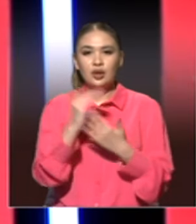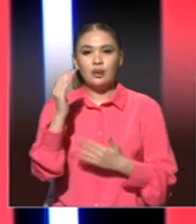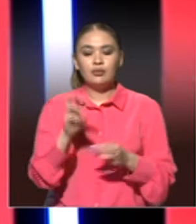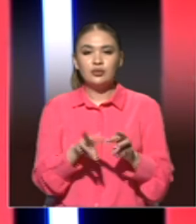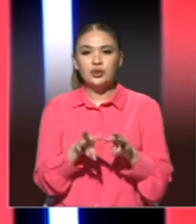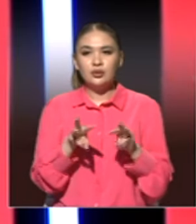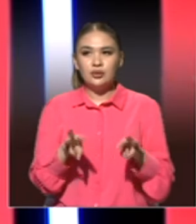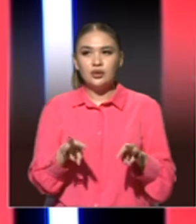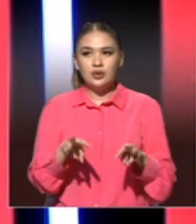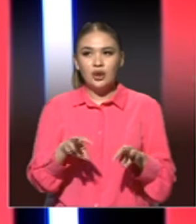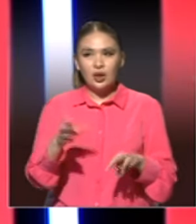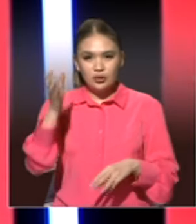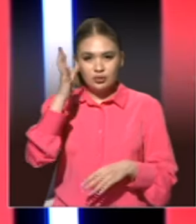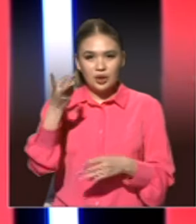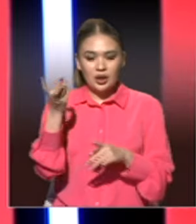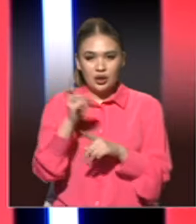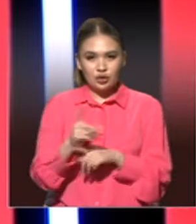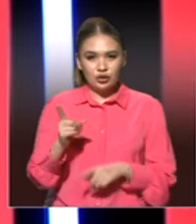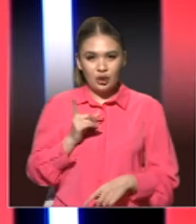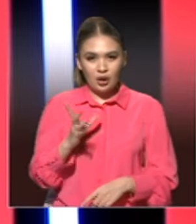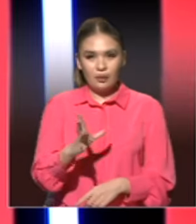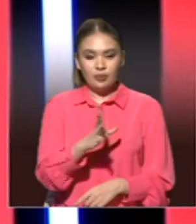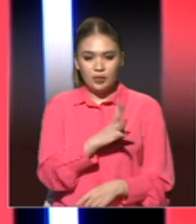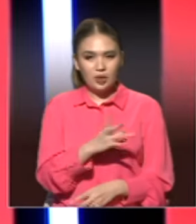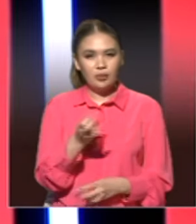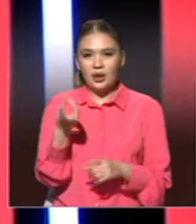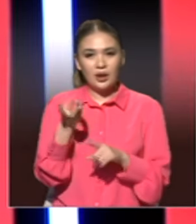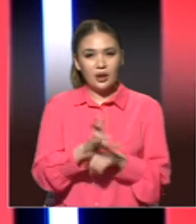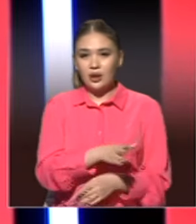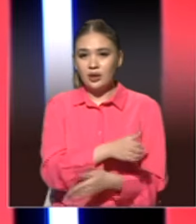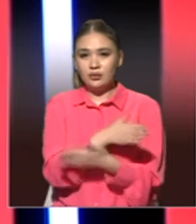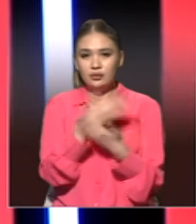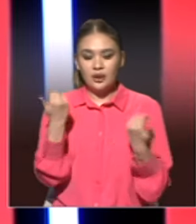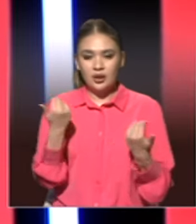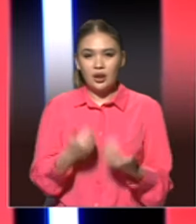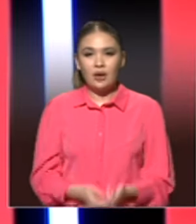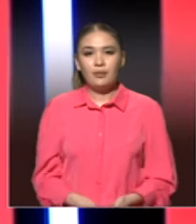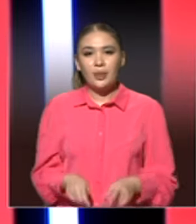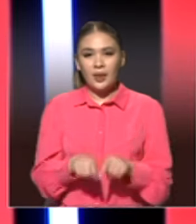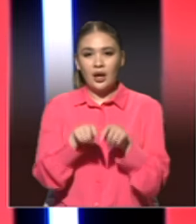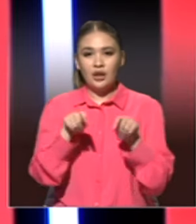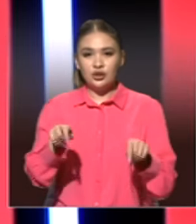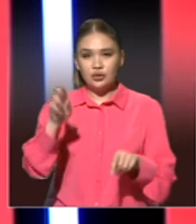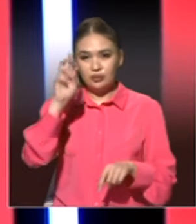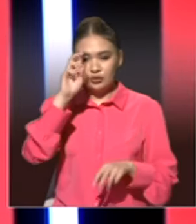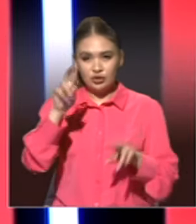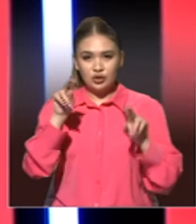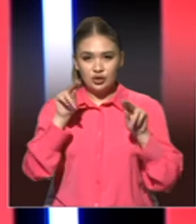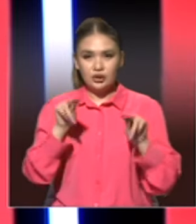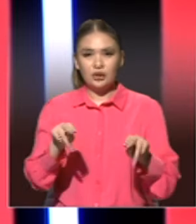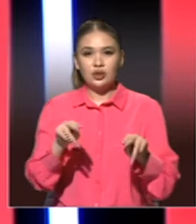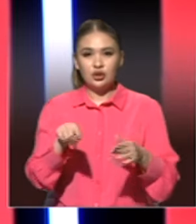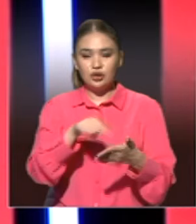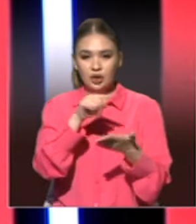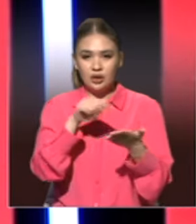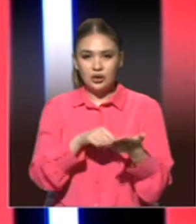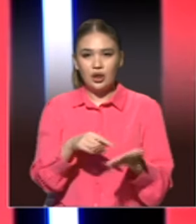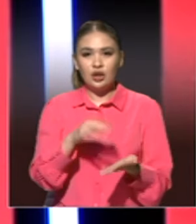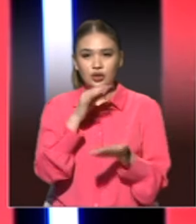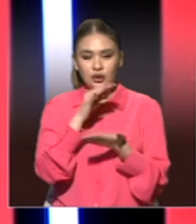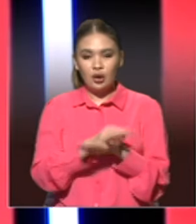да қажетті маманды күткен едік, келмегенін айта кеткіміз келеді. Ашық мемлекет болғаннан кейін осындай ашық сұрақтарымызға жауап